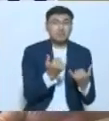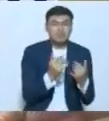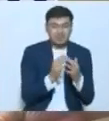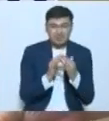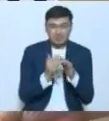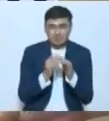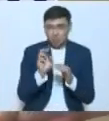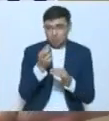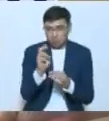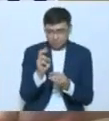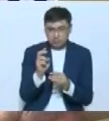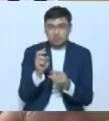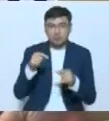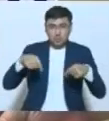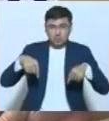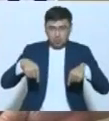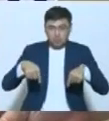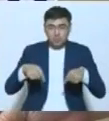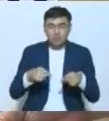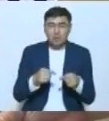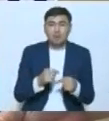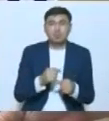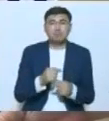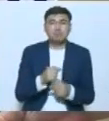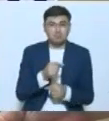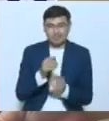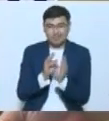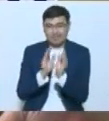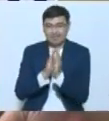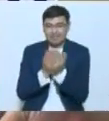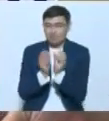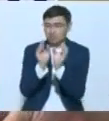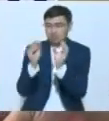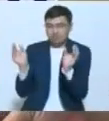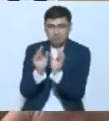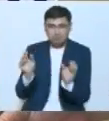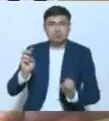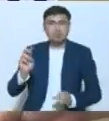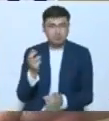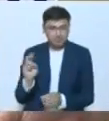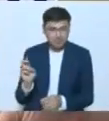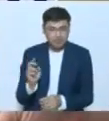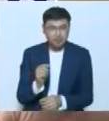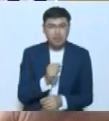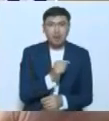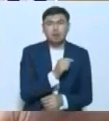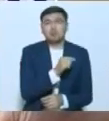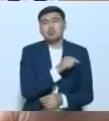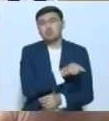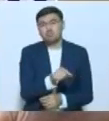осы ғимаратта тұрмыз, осы ауылдық кітапхананың Қызылтөбе ауданы. Осы ауыл тұрғындарына арналған,